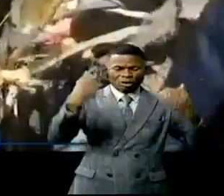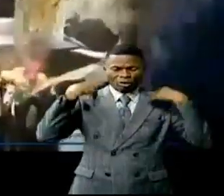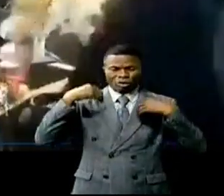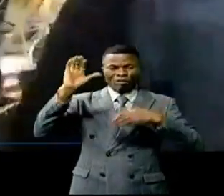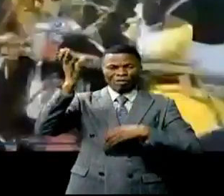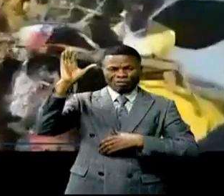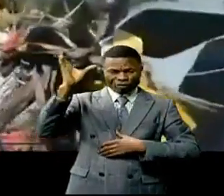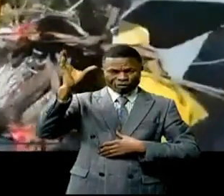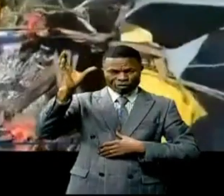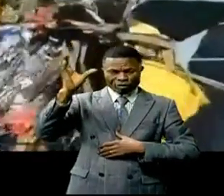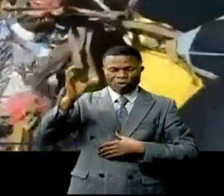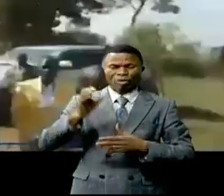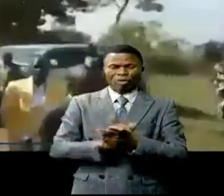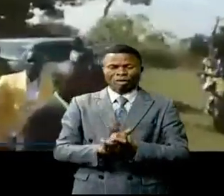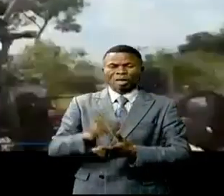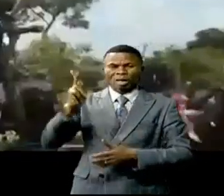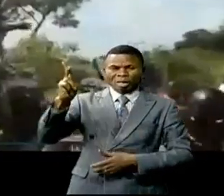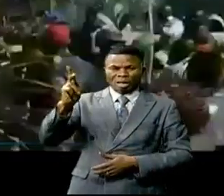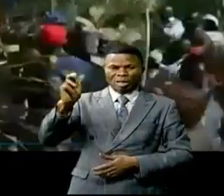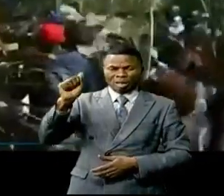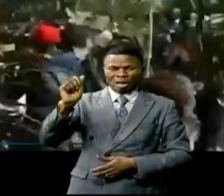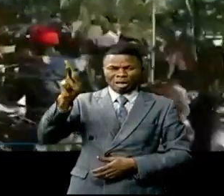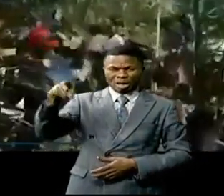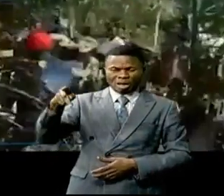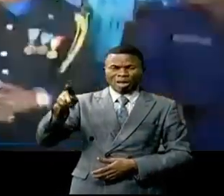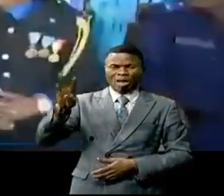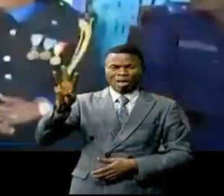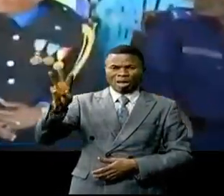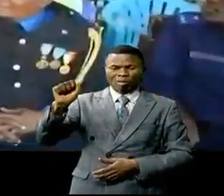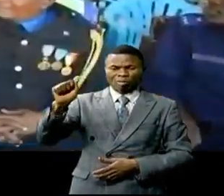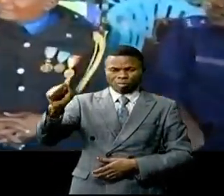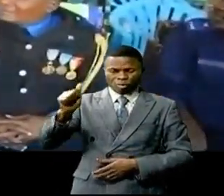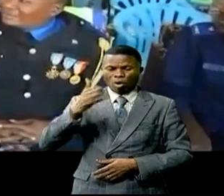Drisso dans la chefferie de Kakwa. Ce dernier a promis de